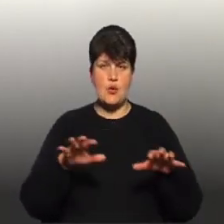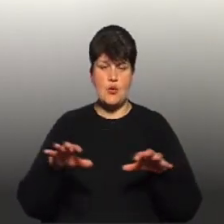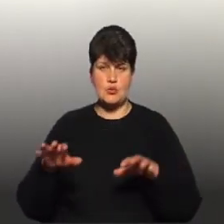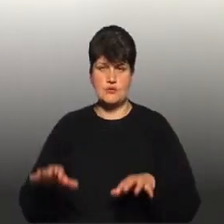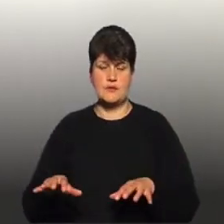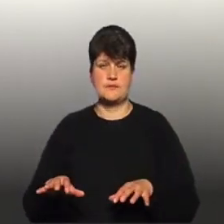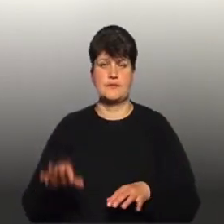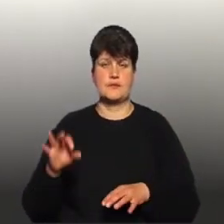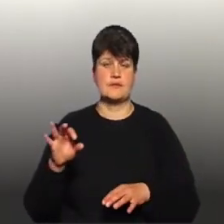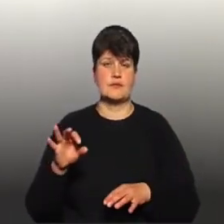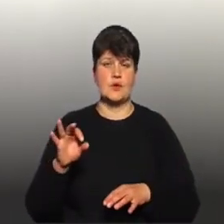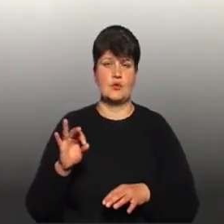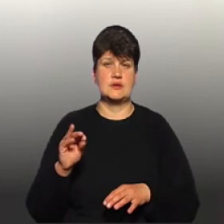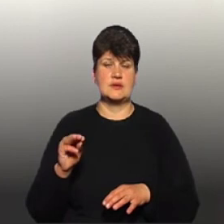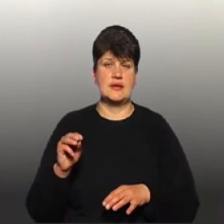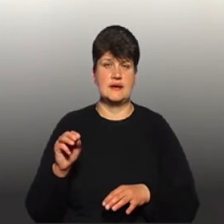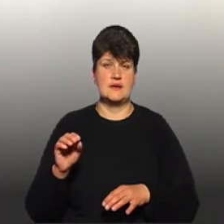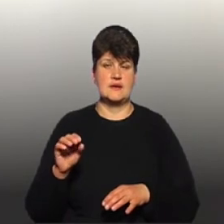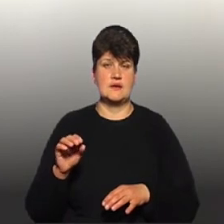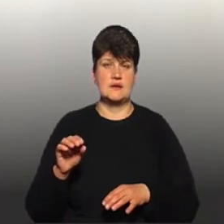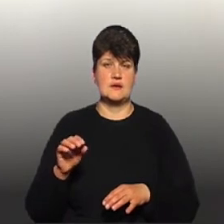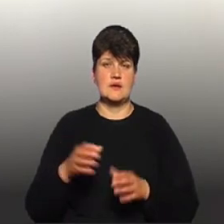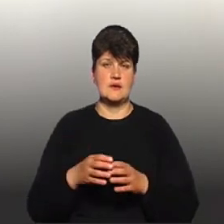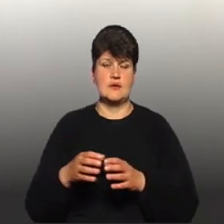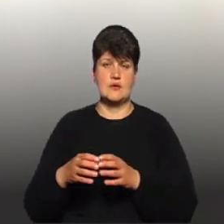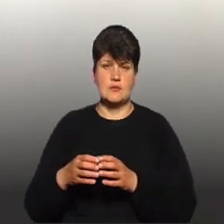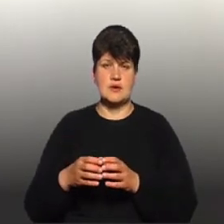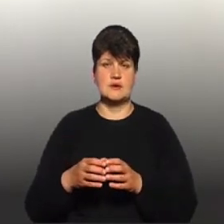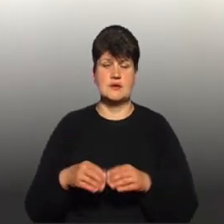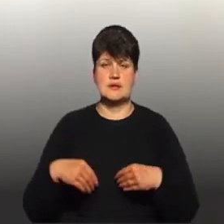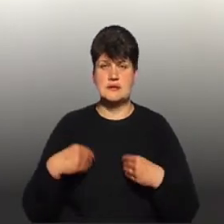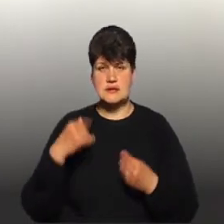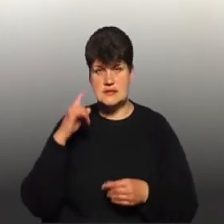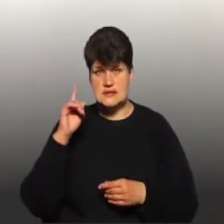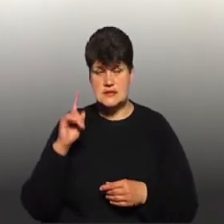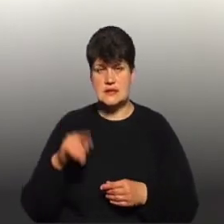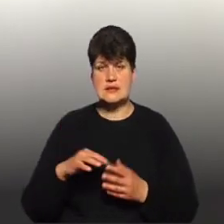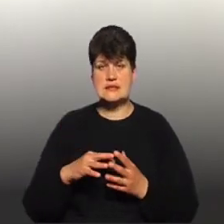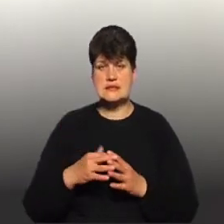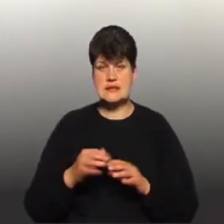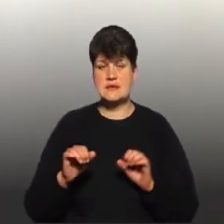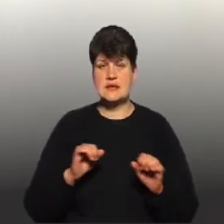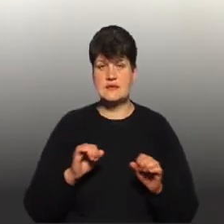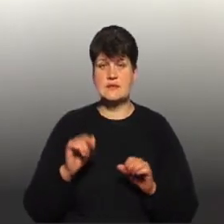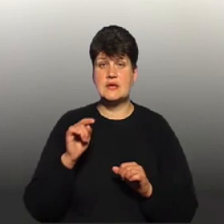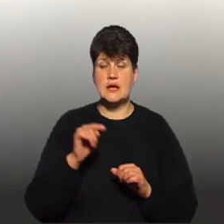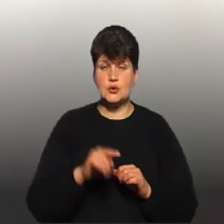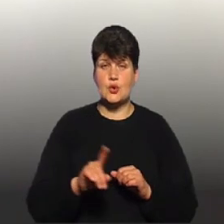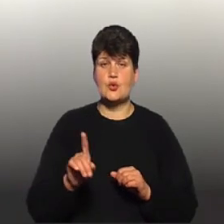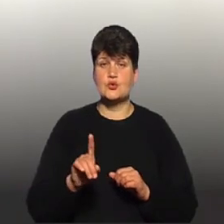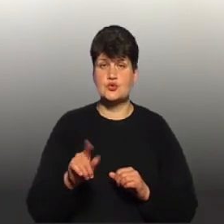як тепер називаються, в громаду, так, дати знати сільським керівникам для того, щоб люди прийняли